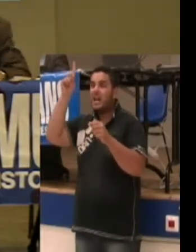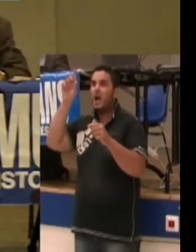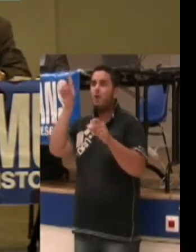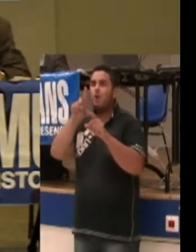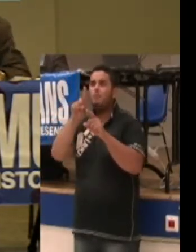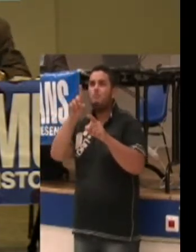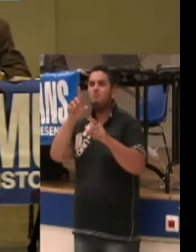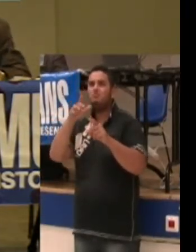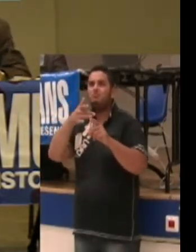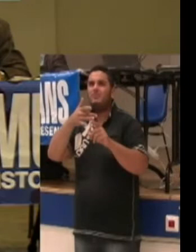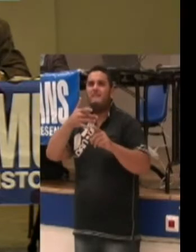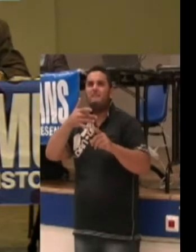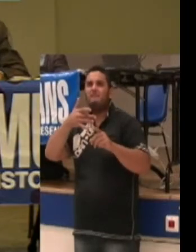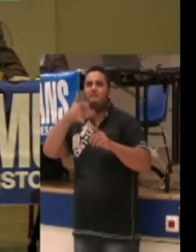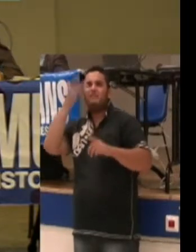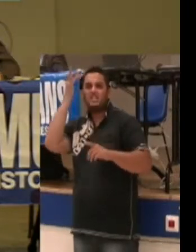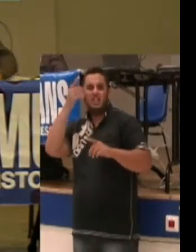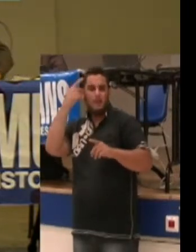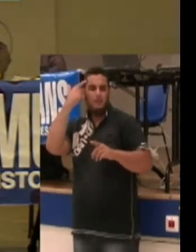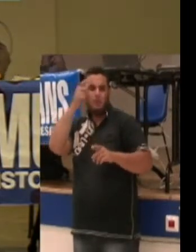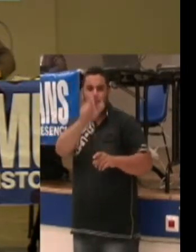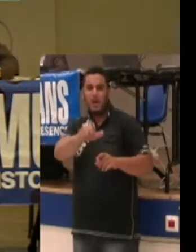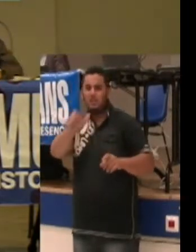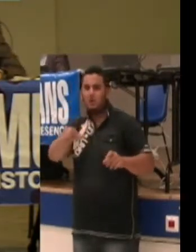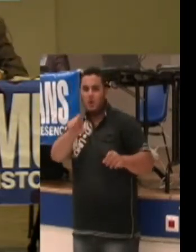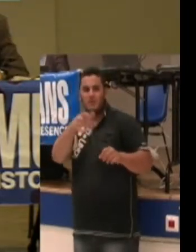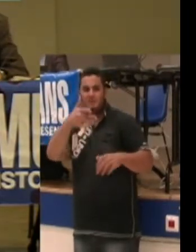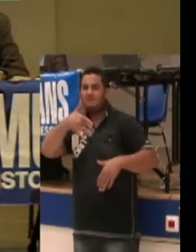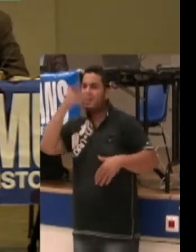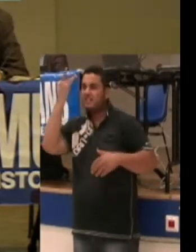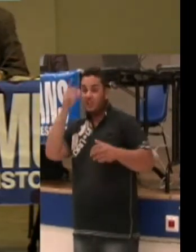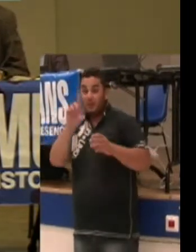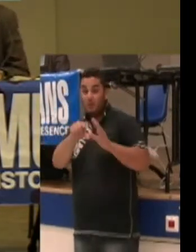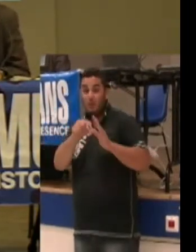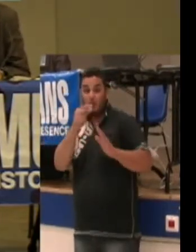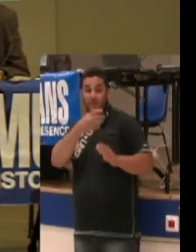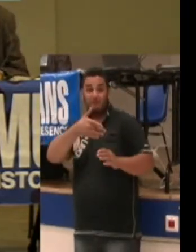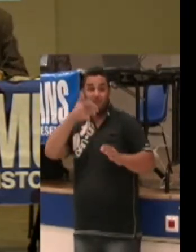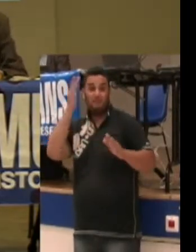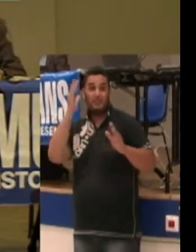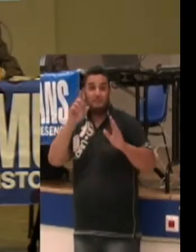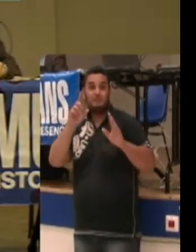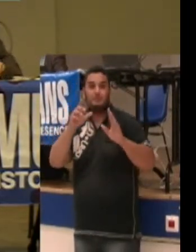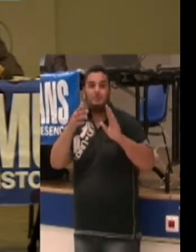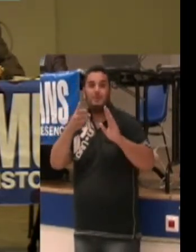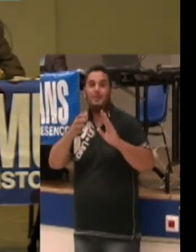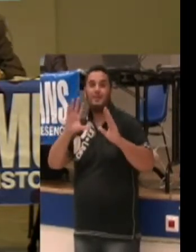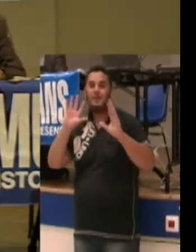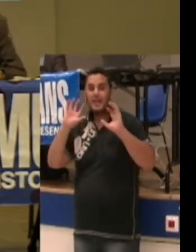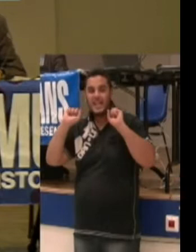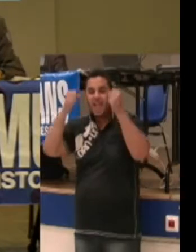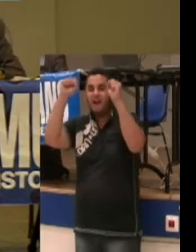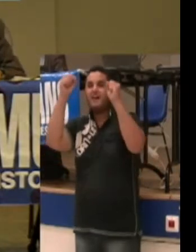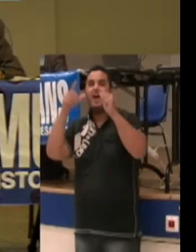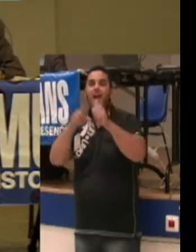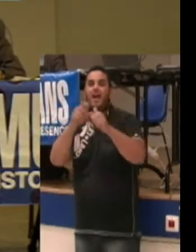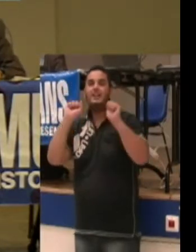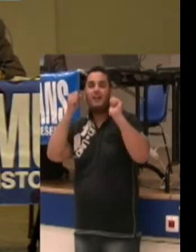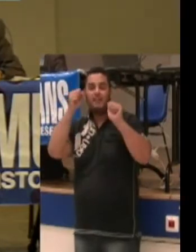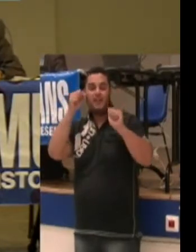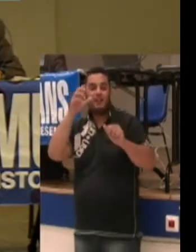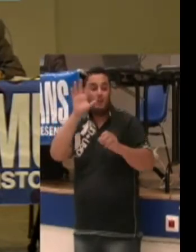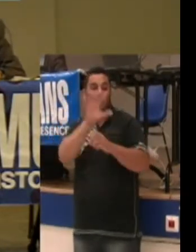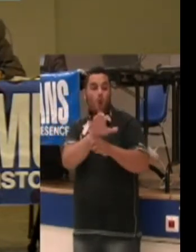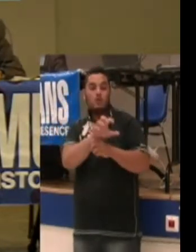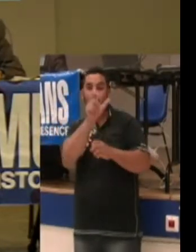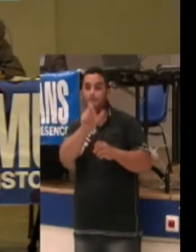subhanahu wa ta'ala n'a pas cité comme ça. Pourquoi? Parce que je pourrais être je pourrais encourir la colère d'Allah subhanahu wa